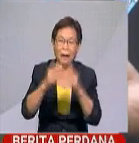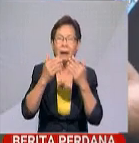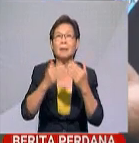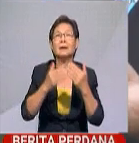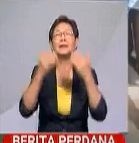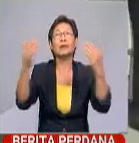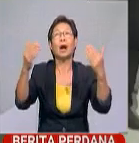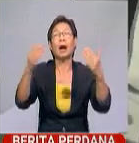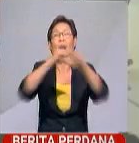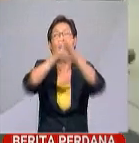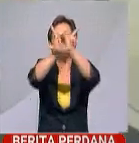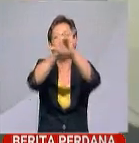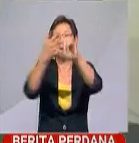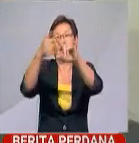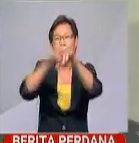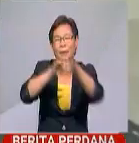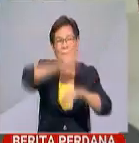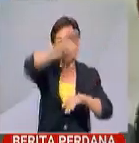dilindungi.